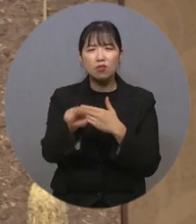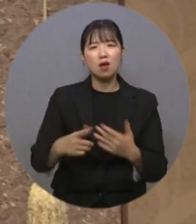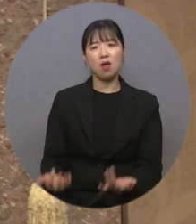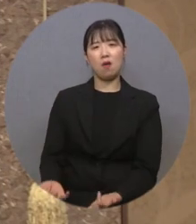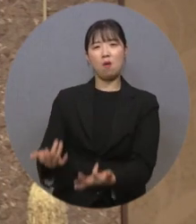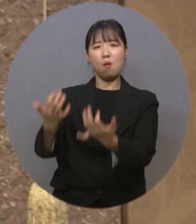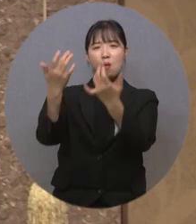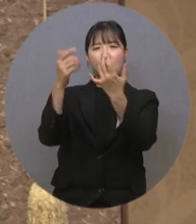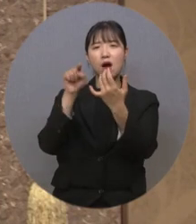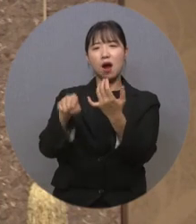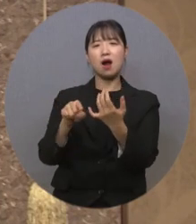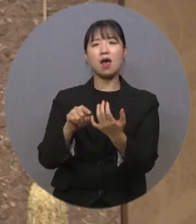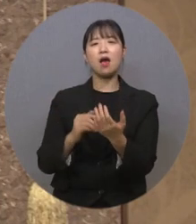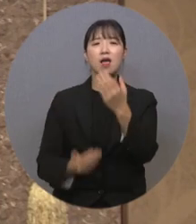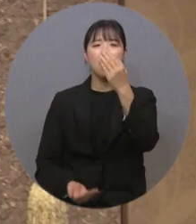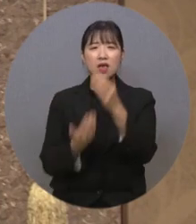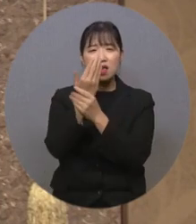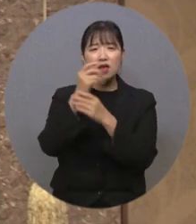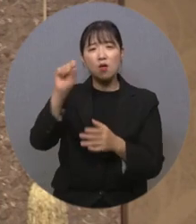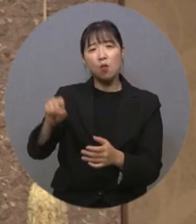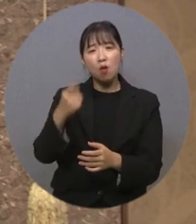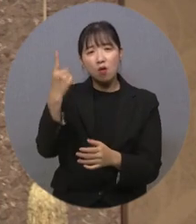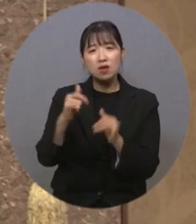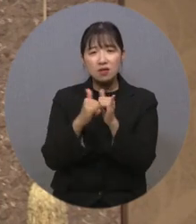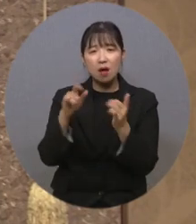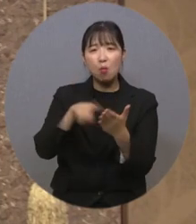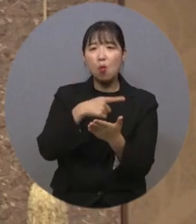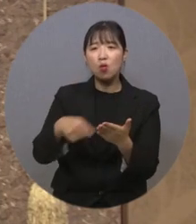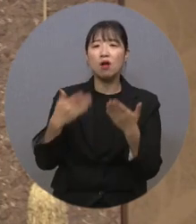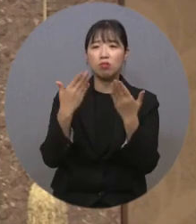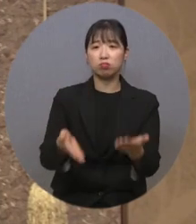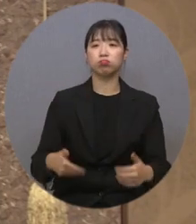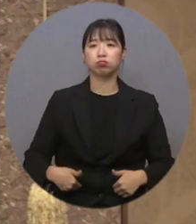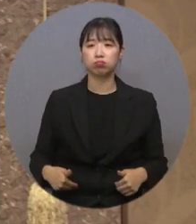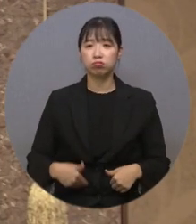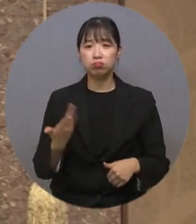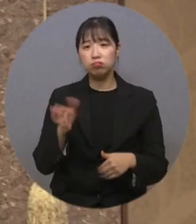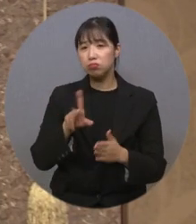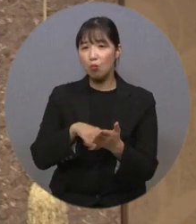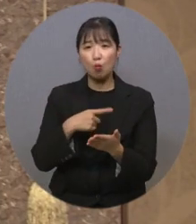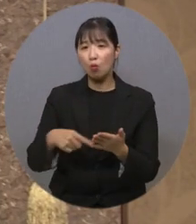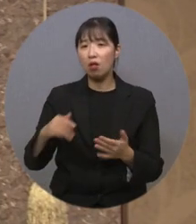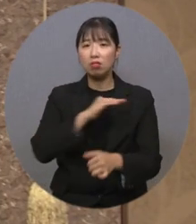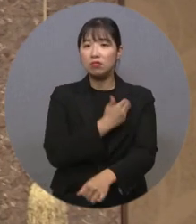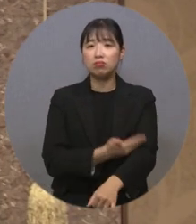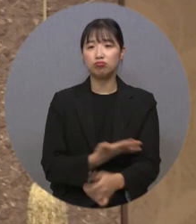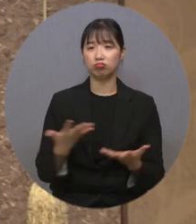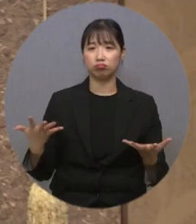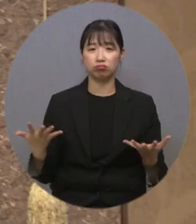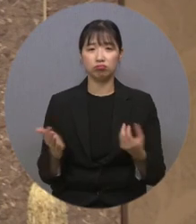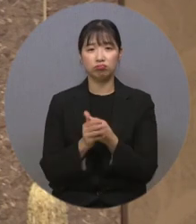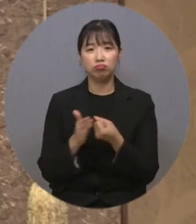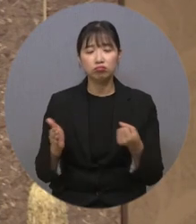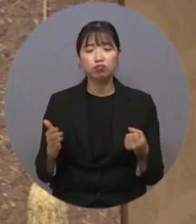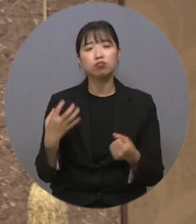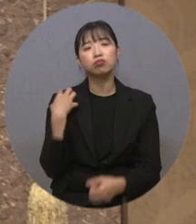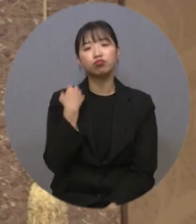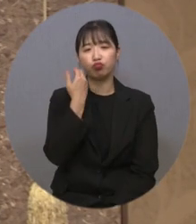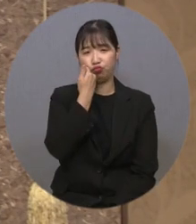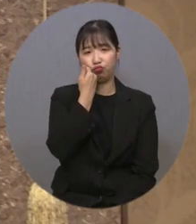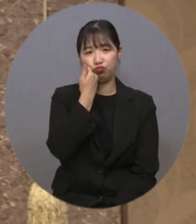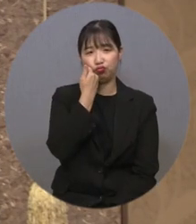화재를 일으킨 원인 제공자가 보상을 해야 하는데 네. 보상할 능력이 없죠. 그럼 이걸 누가 책임져야